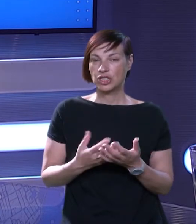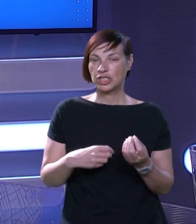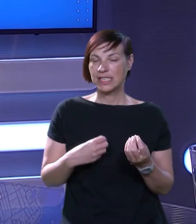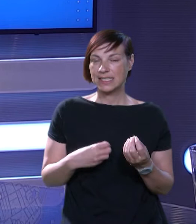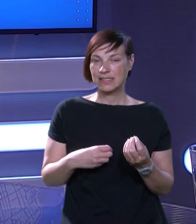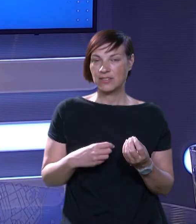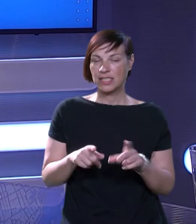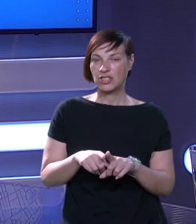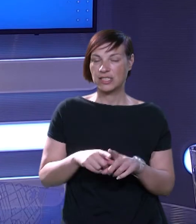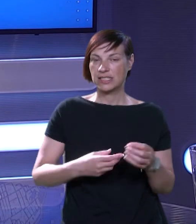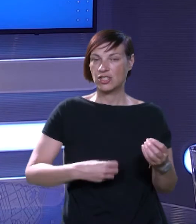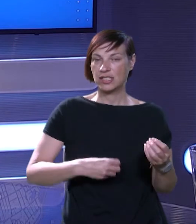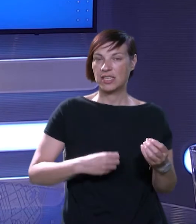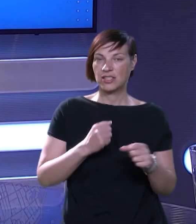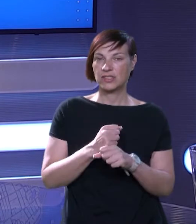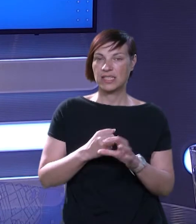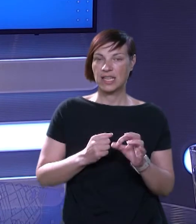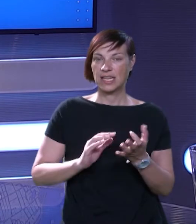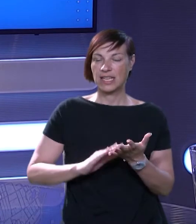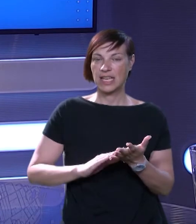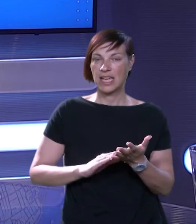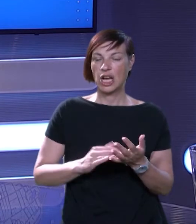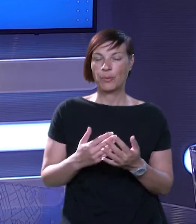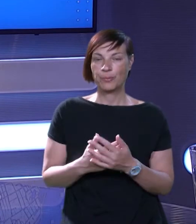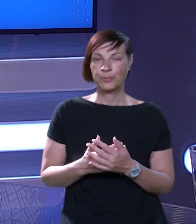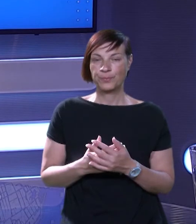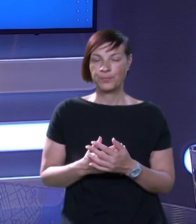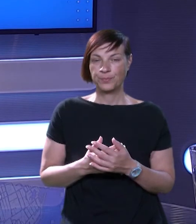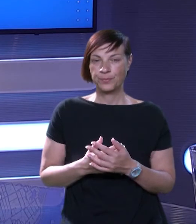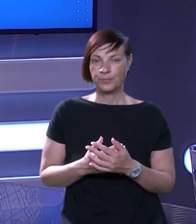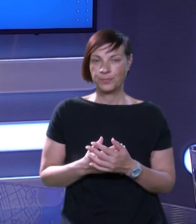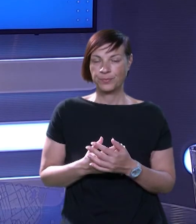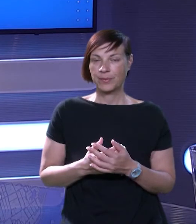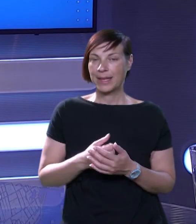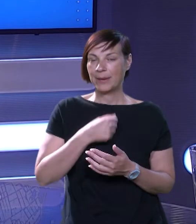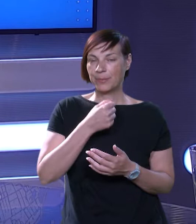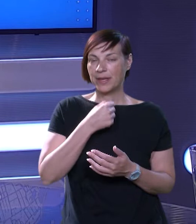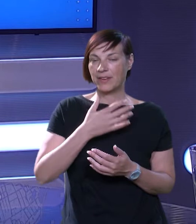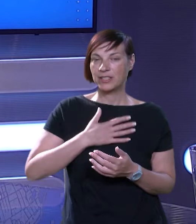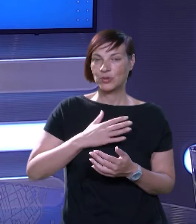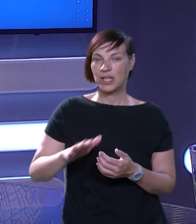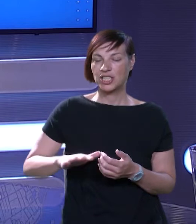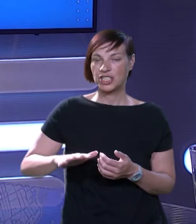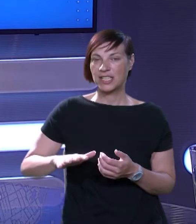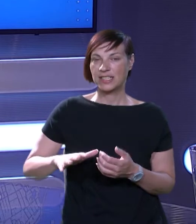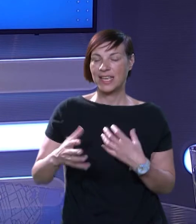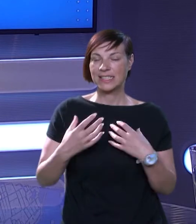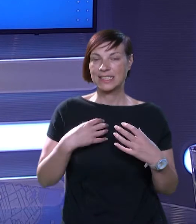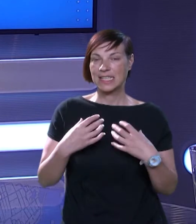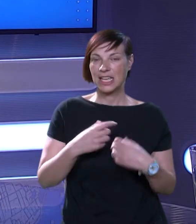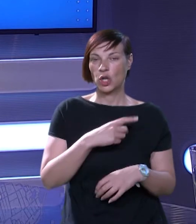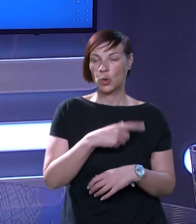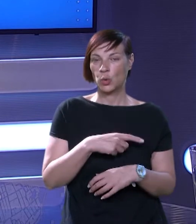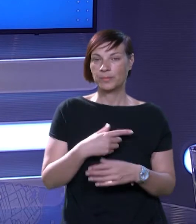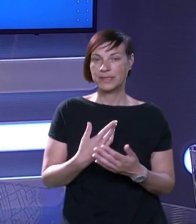Matišić je svirao isto gitaru sa Gelom. Baš su ubili i pjevala su i naša djeca, pjevali su